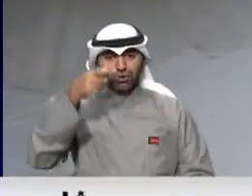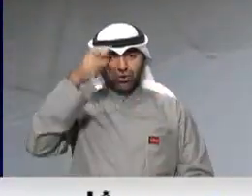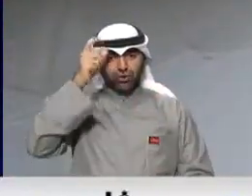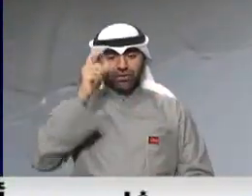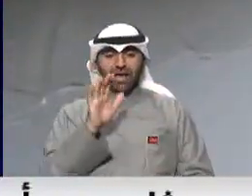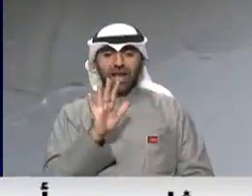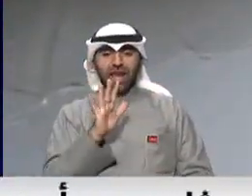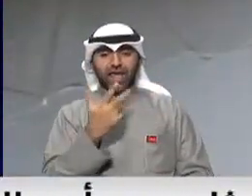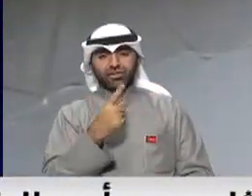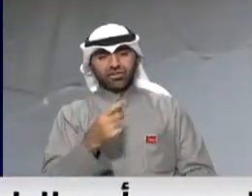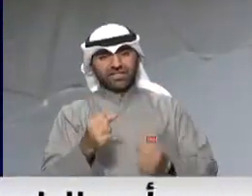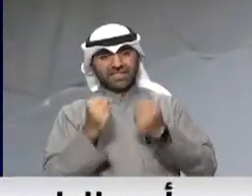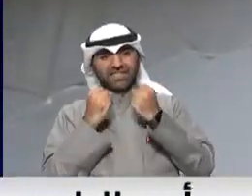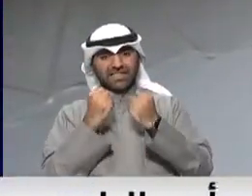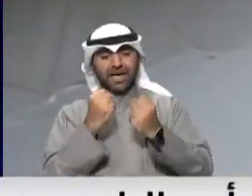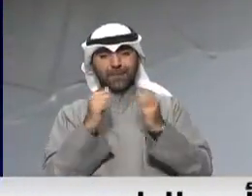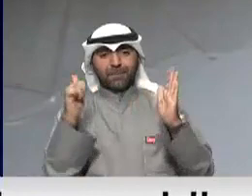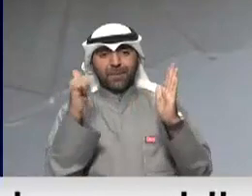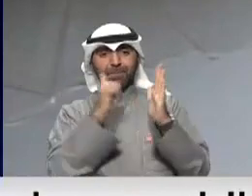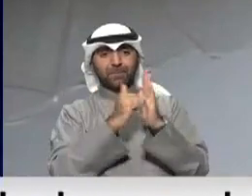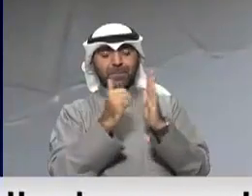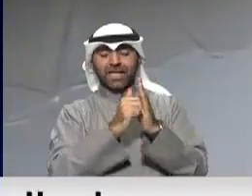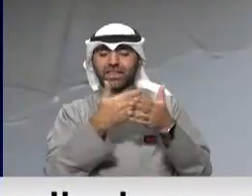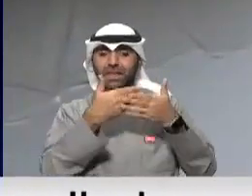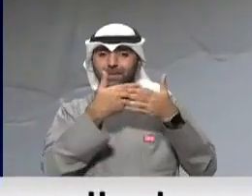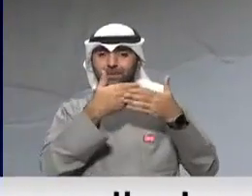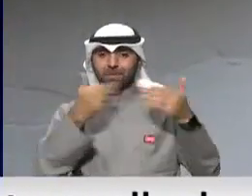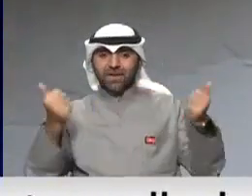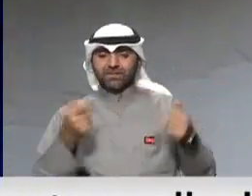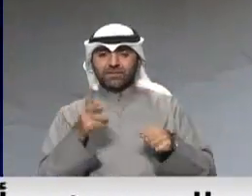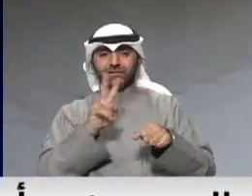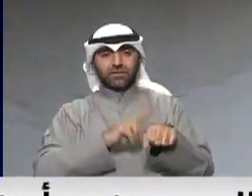والاولويات بحيث ان ما نتوجه يعني لجانب